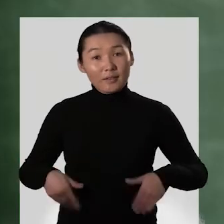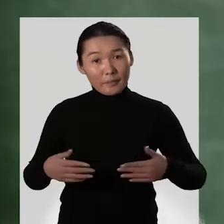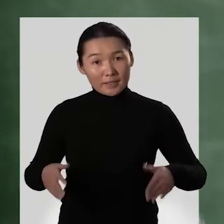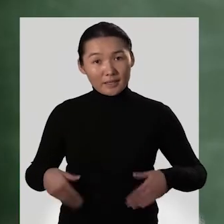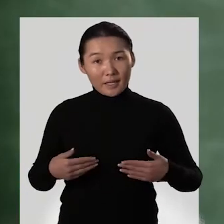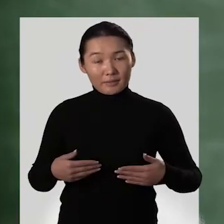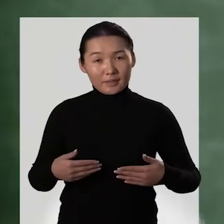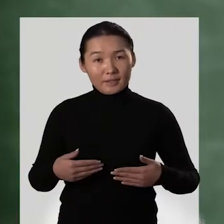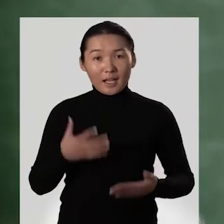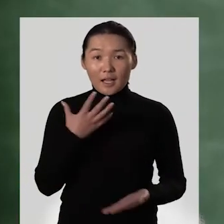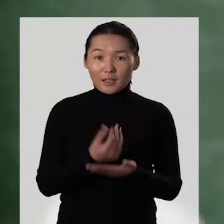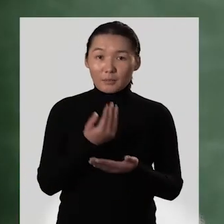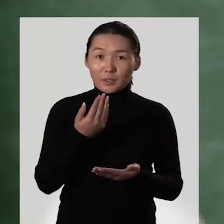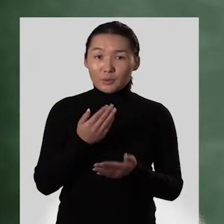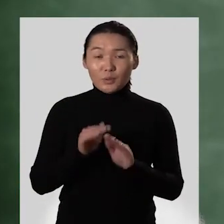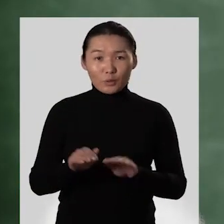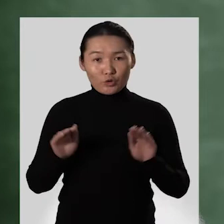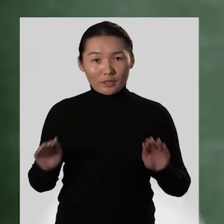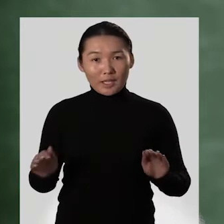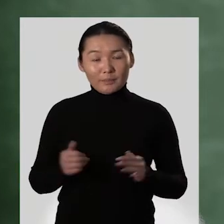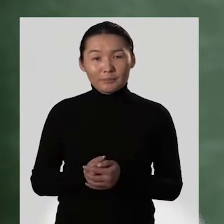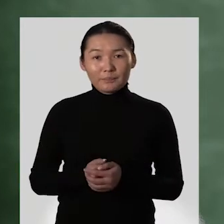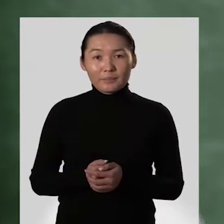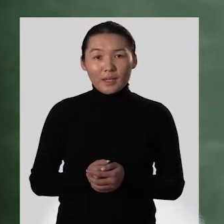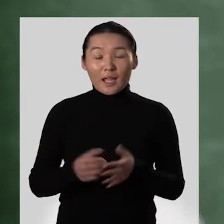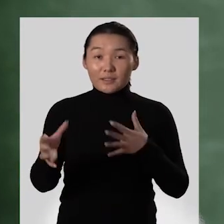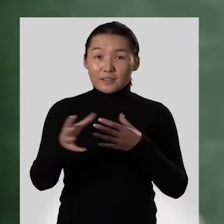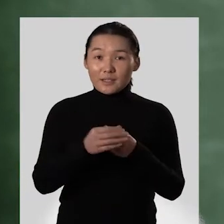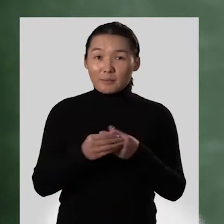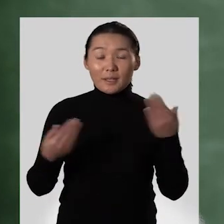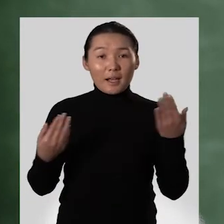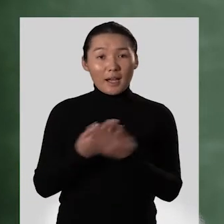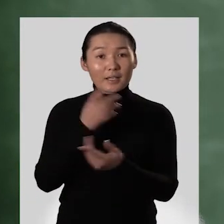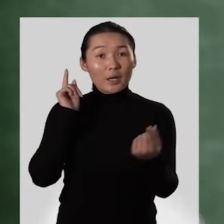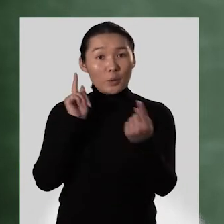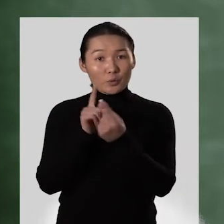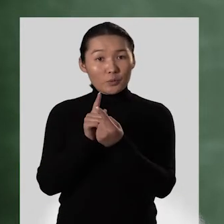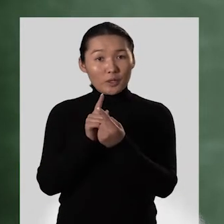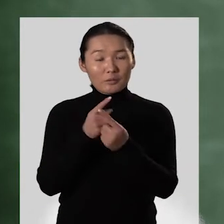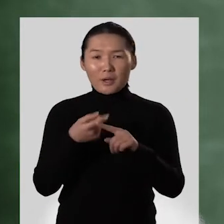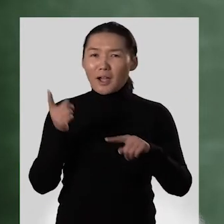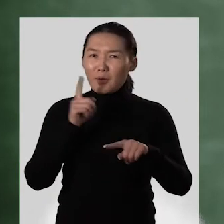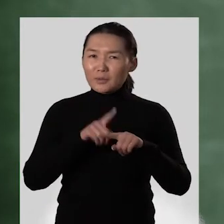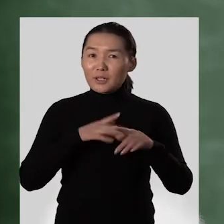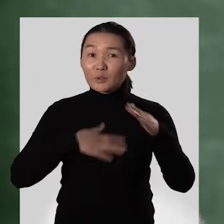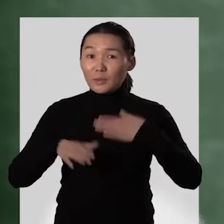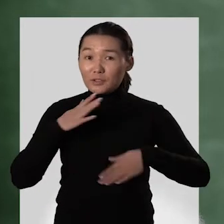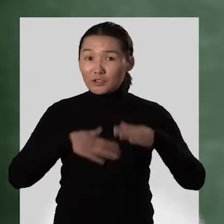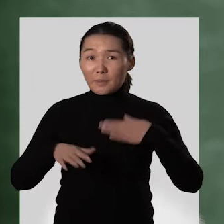Саламатсыңарбы, менин кымбаттуу окуучуларым. Силер менен кайрадан көрүшүп турганыма абдан